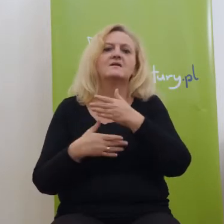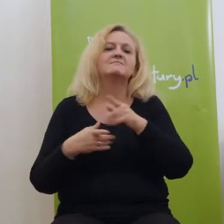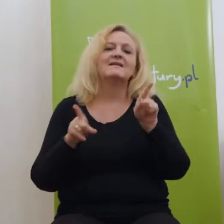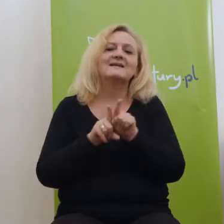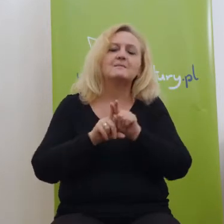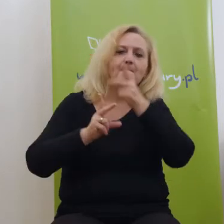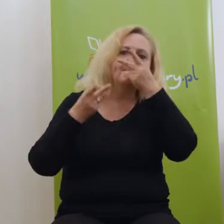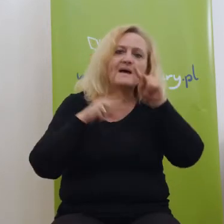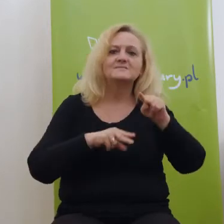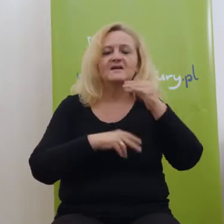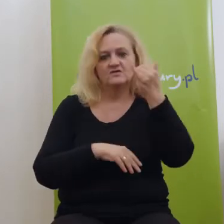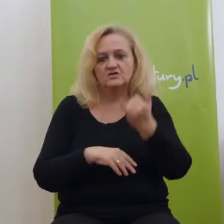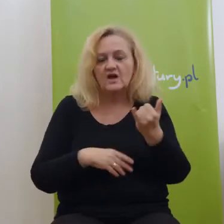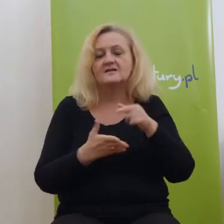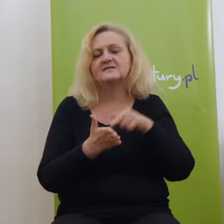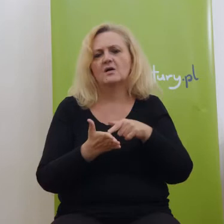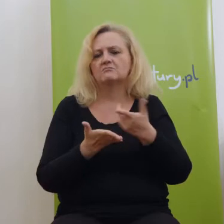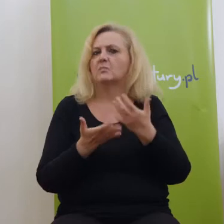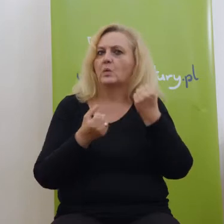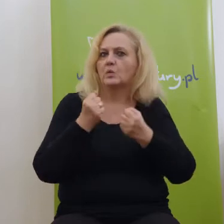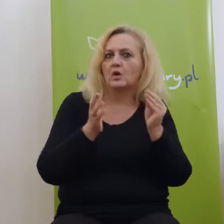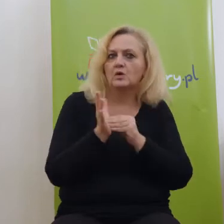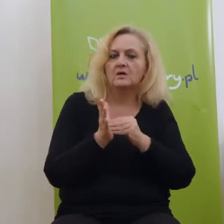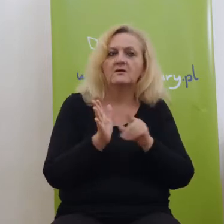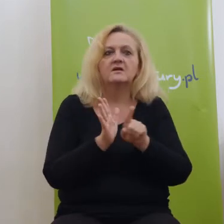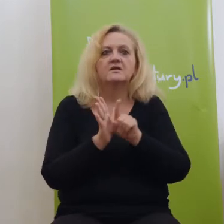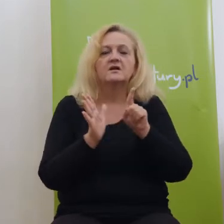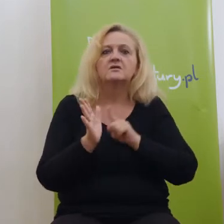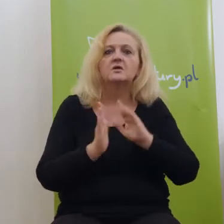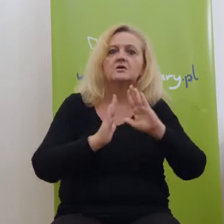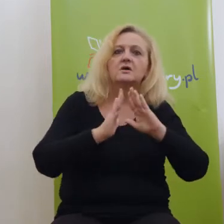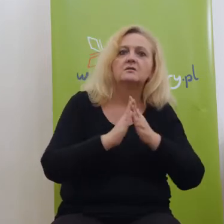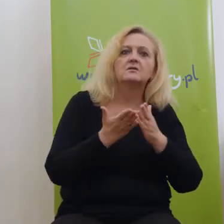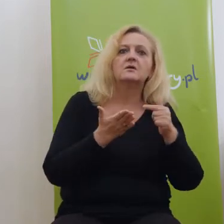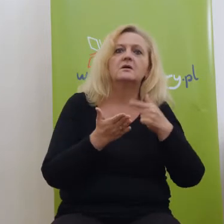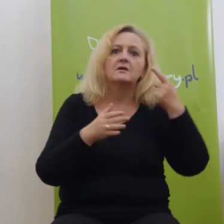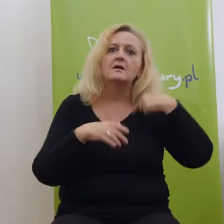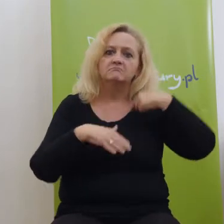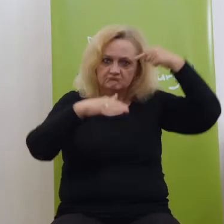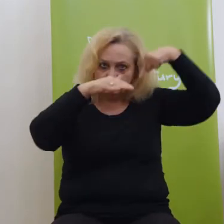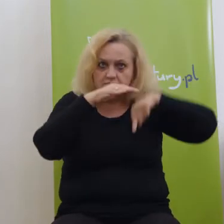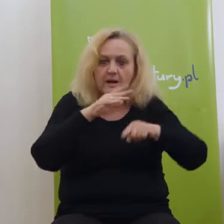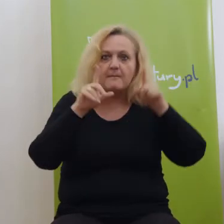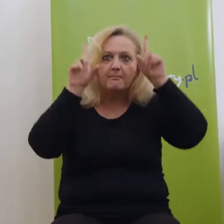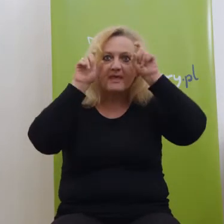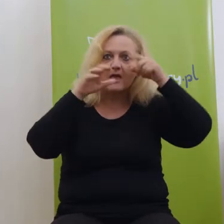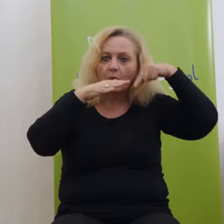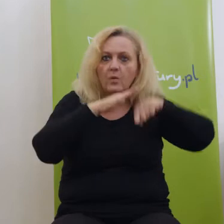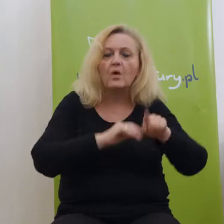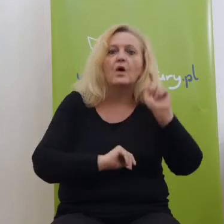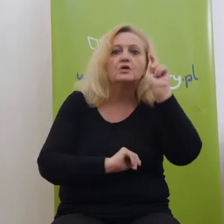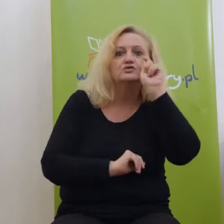taki strawny sposób. Dla mnie to była taka scena właśnie dantejskiego schodzenia do piekieł, kiedy